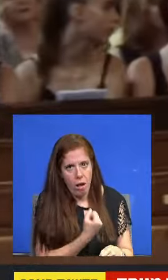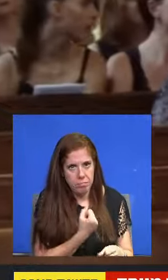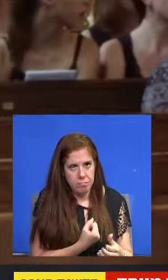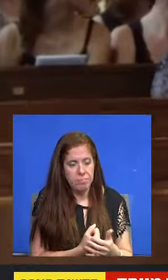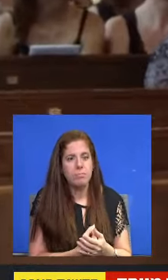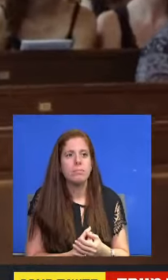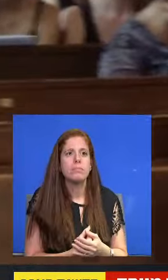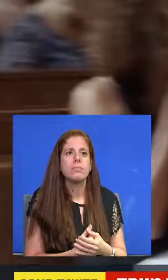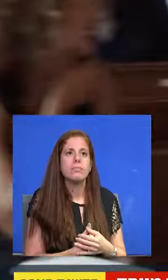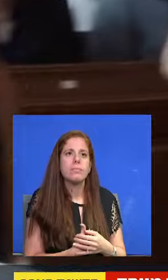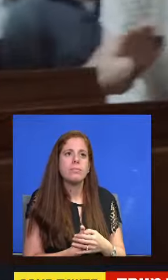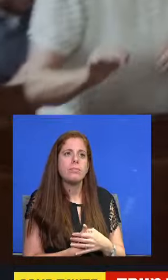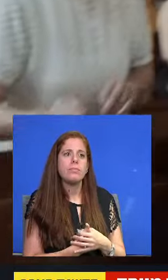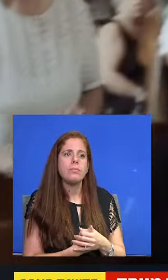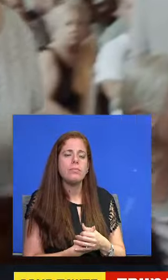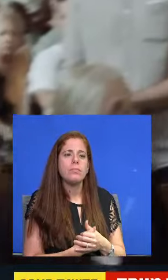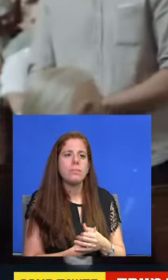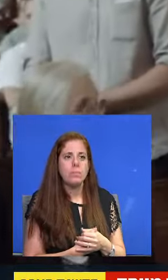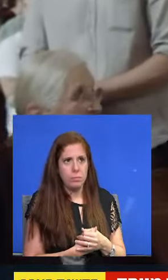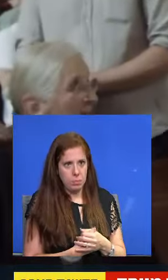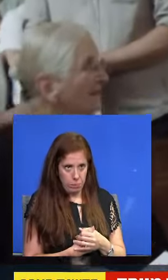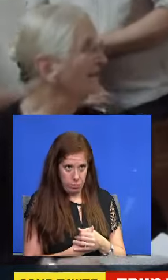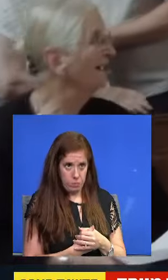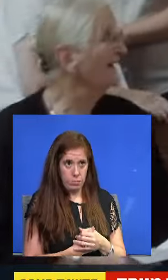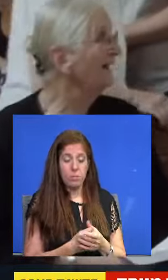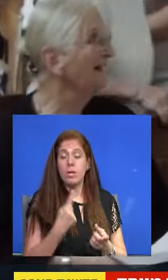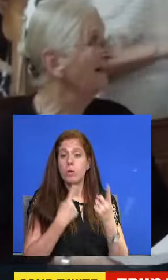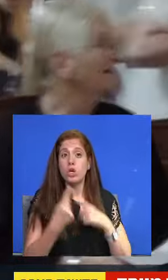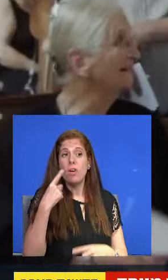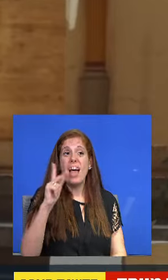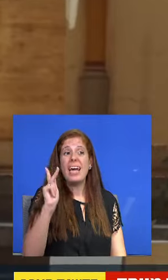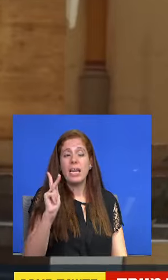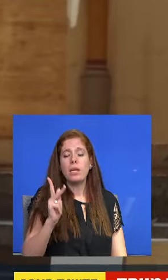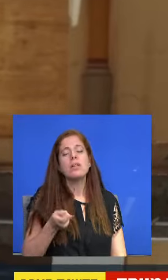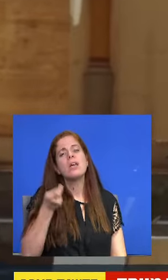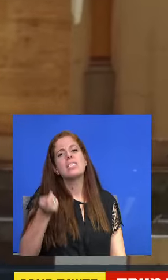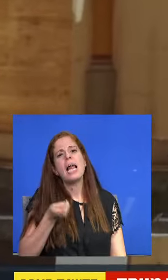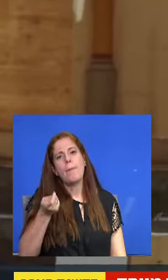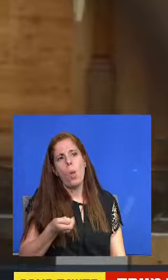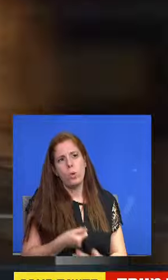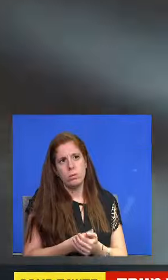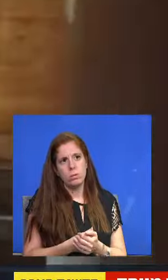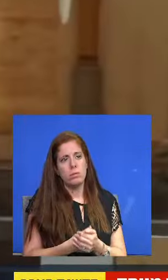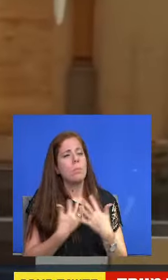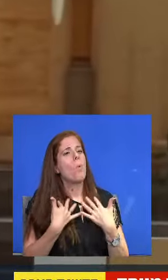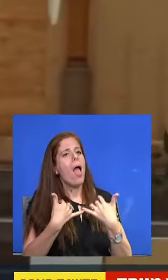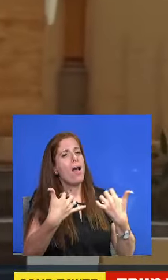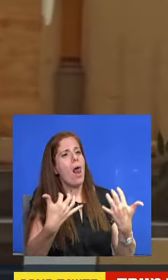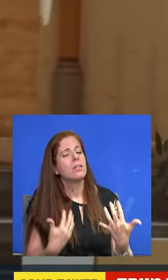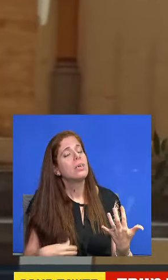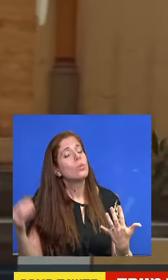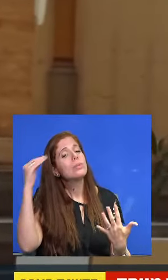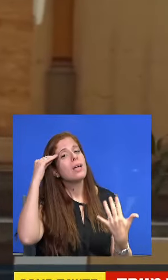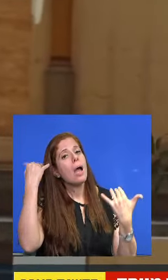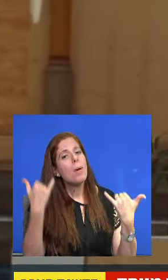erreichen. So, ich übernehme, danke. Wahrscheinlich schon war König jetzt alle Gimlaut. In der großen Gemeinde schauen wir auf